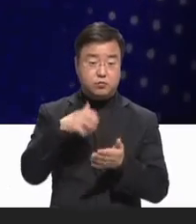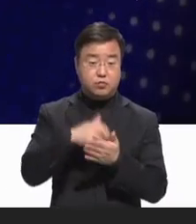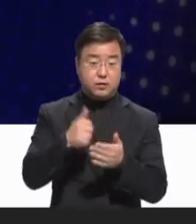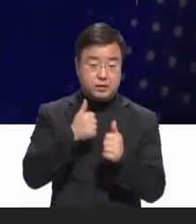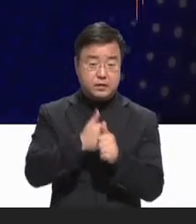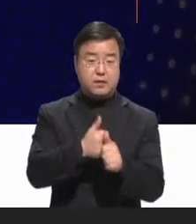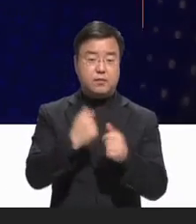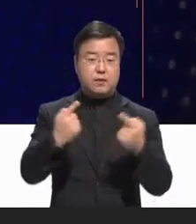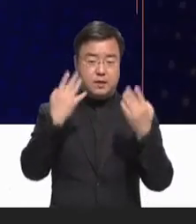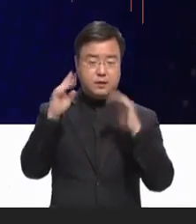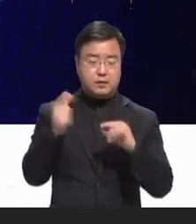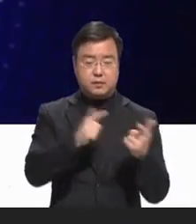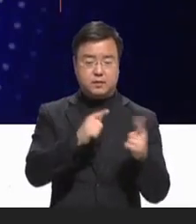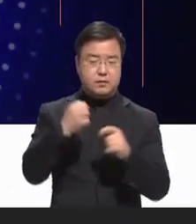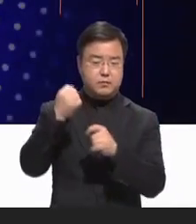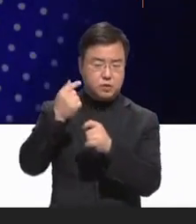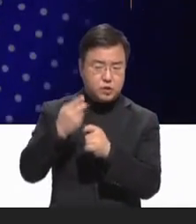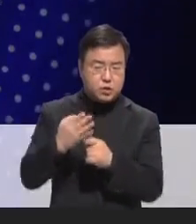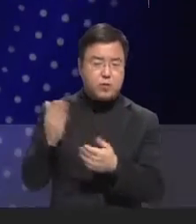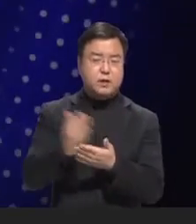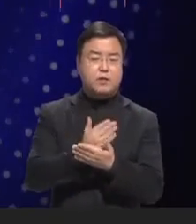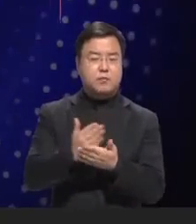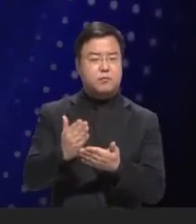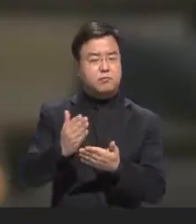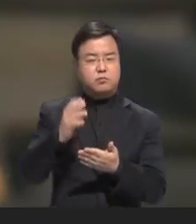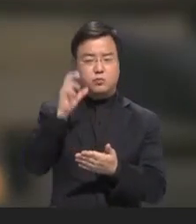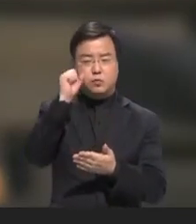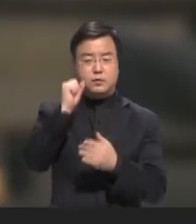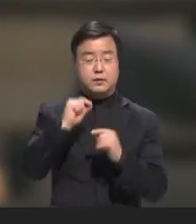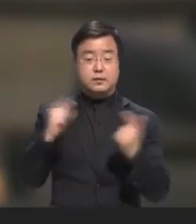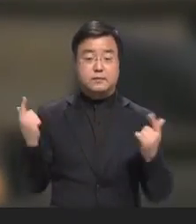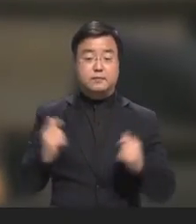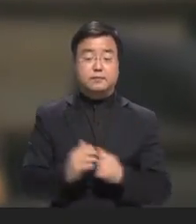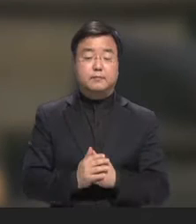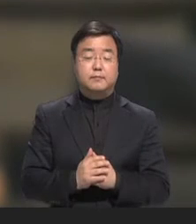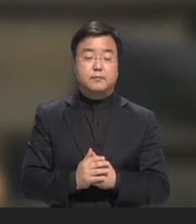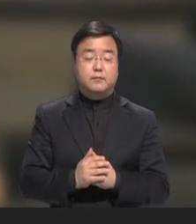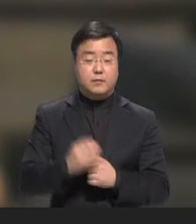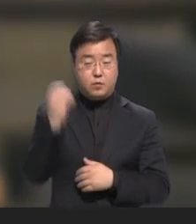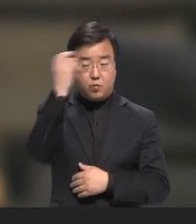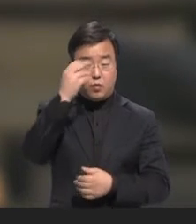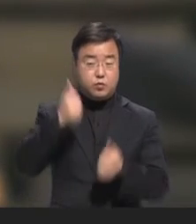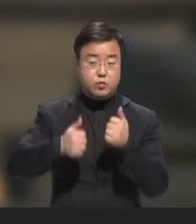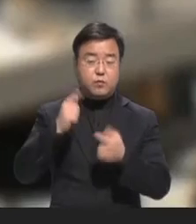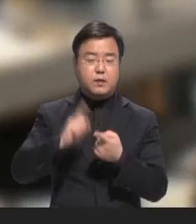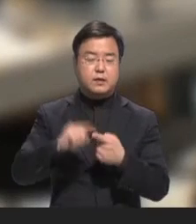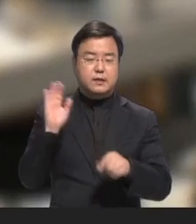편승하는 건 바람직한 현상은 아니라고 봅니다. 고시에 대한 잘못된 인식이